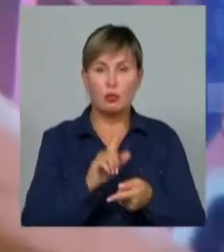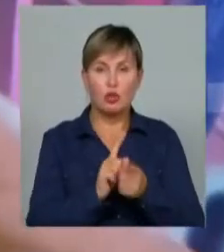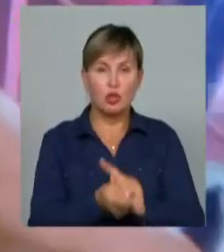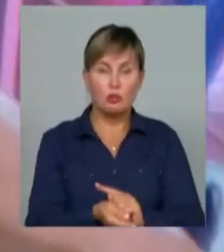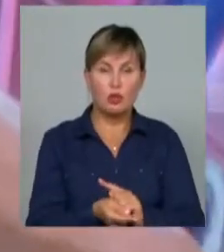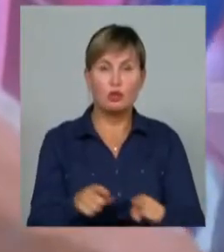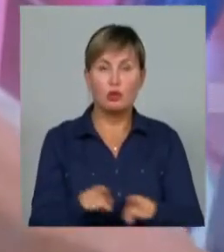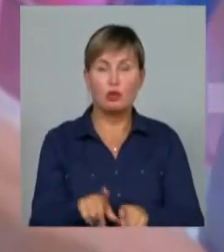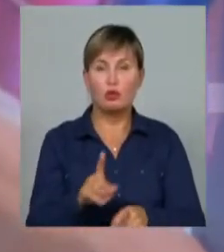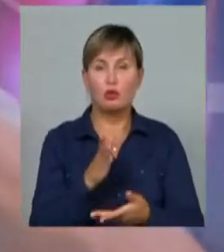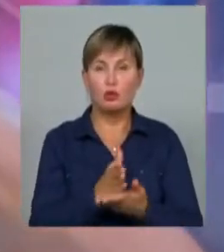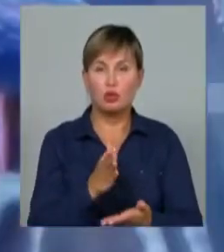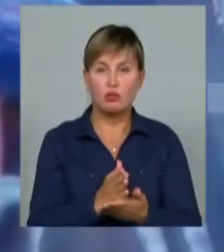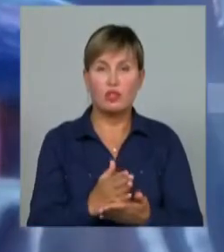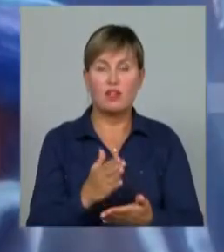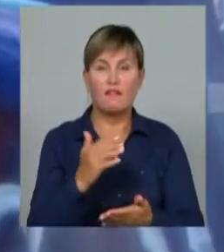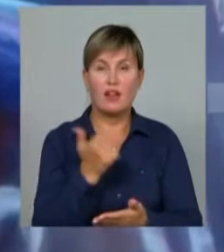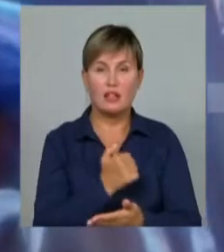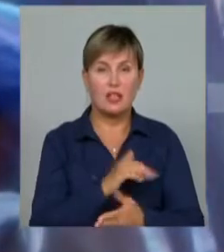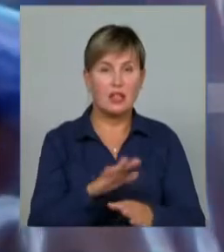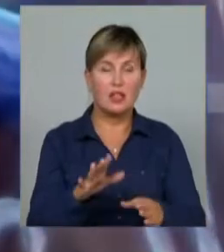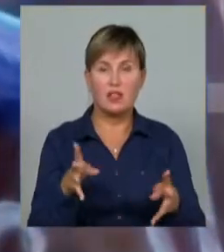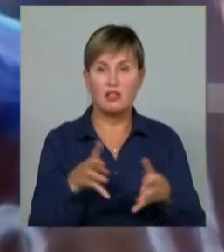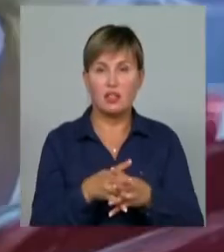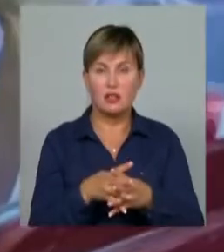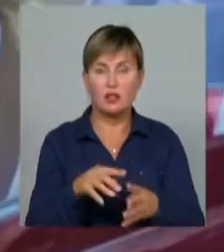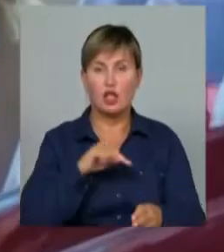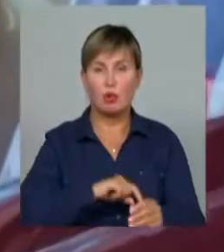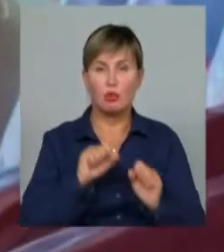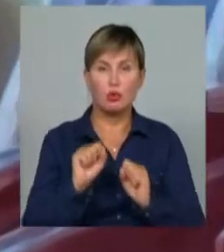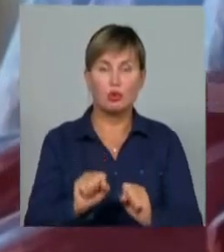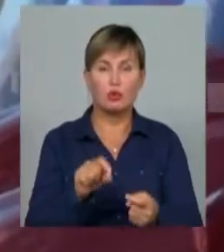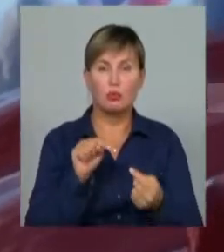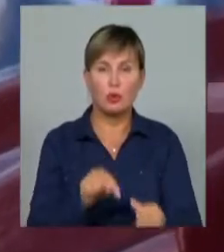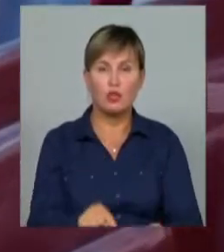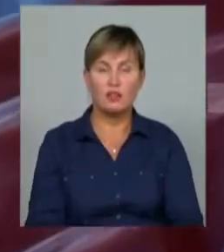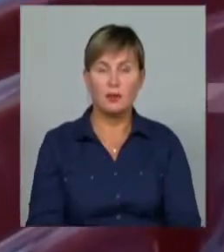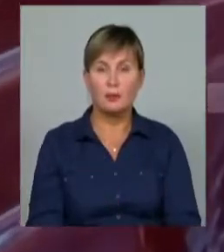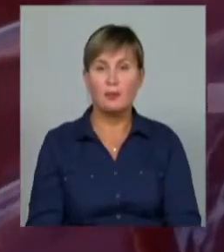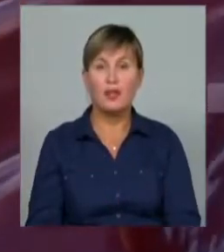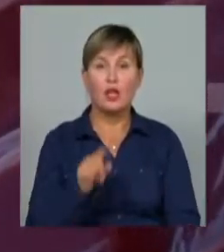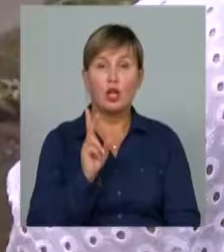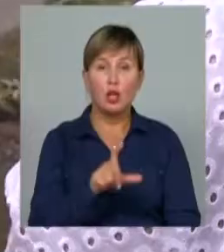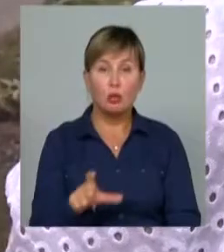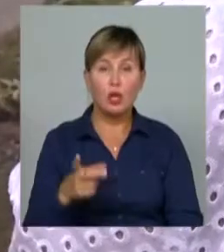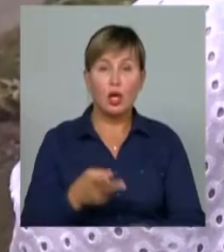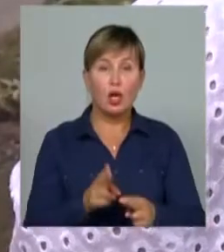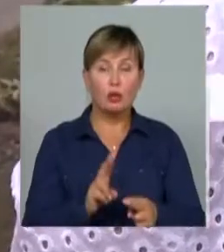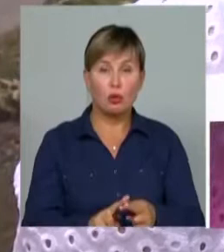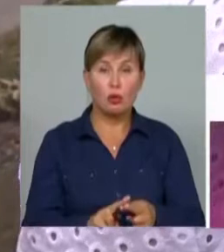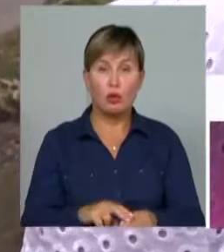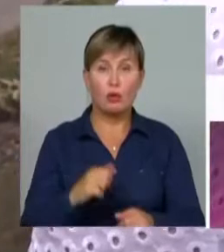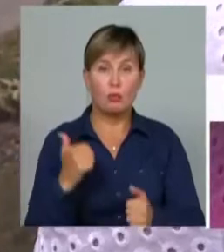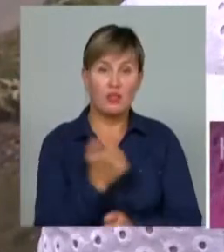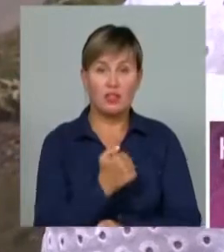измениться настолько, чтобы существующие вакцины не сформировали достаточный иммунитет против него. Те, которые провакцинировались обоими